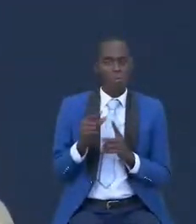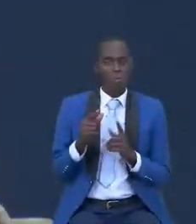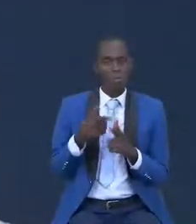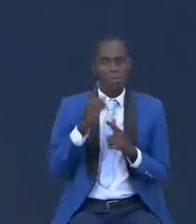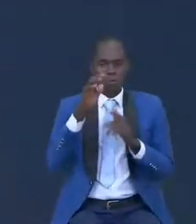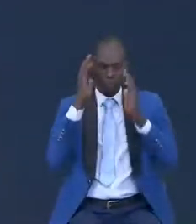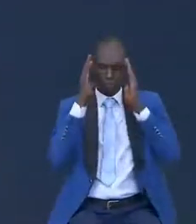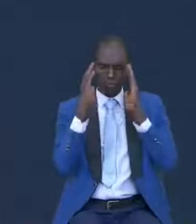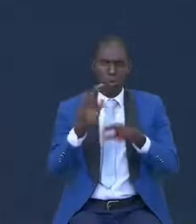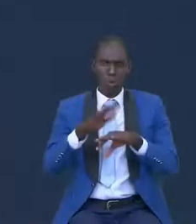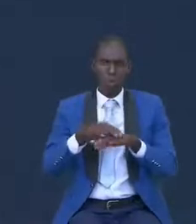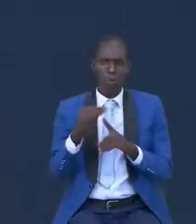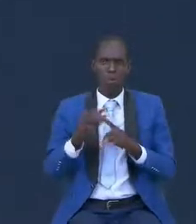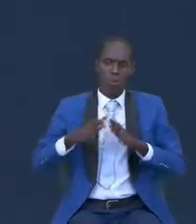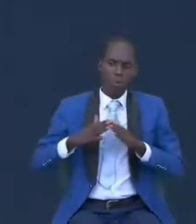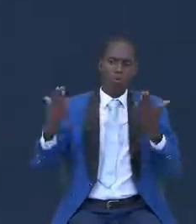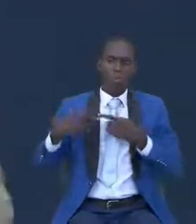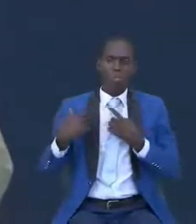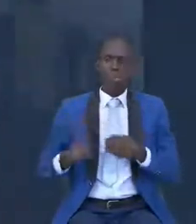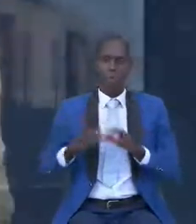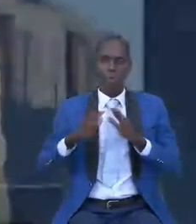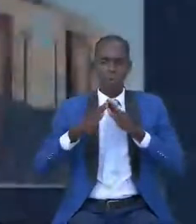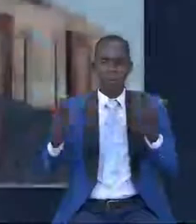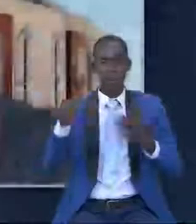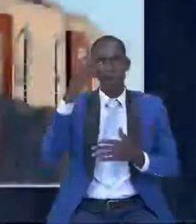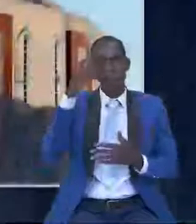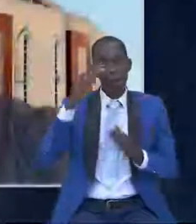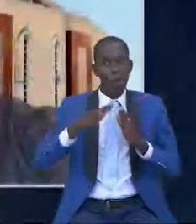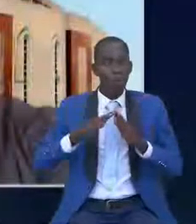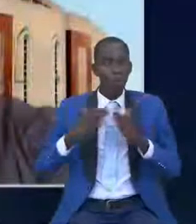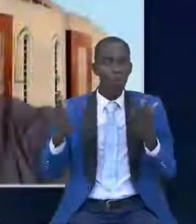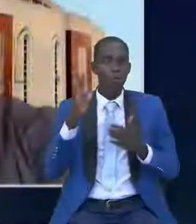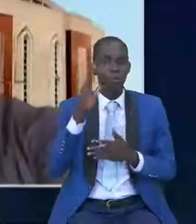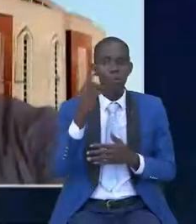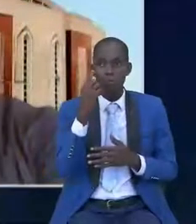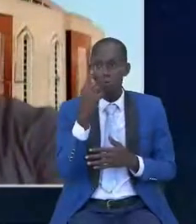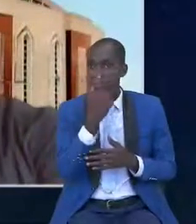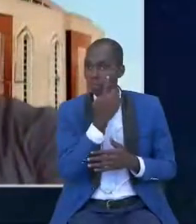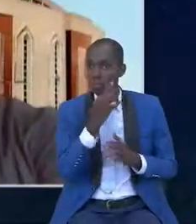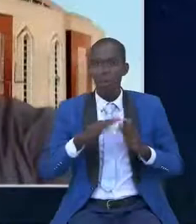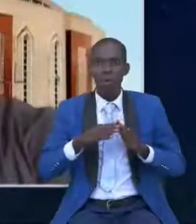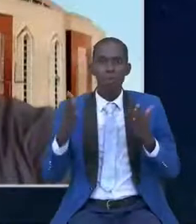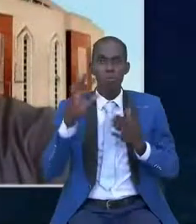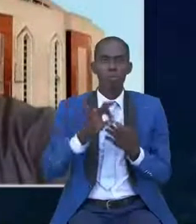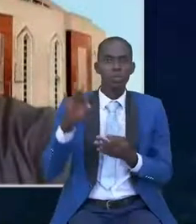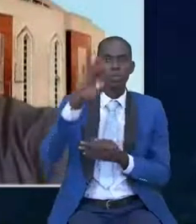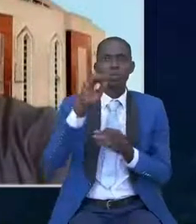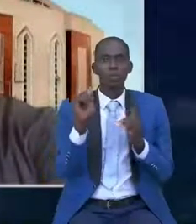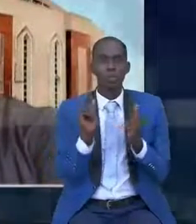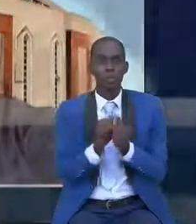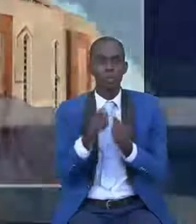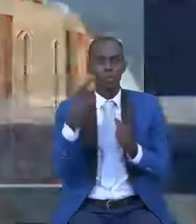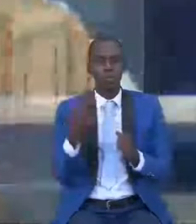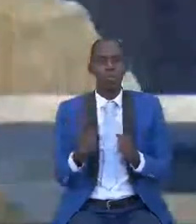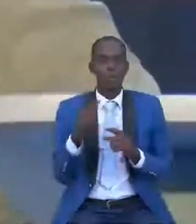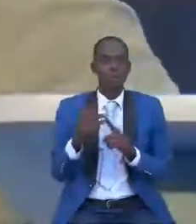c'est pas la parole, alors tu dois prêter attention, tu dois ouvrir ton cœur, tu dois ouvrir ton esprit, tu dois ouvrir tes oreilles, tu